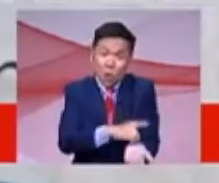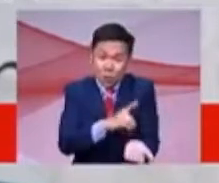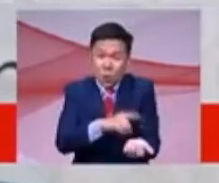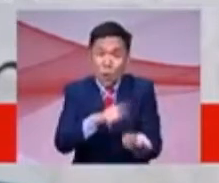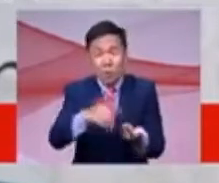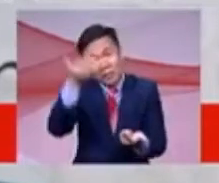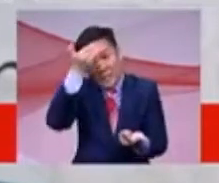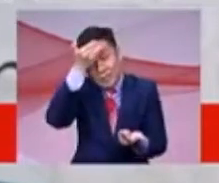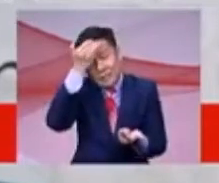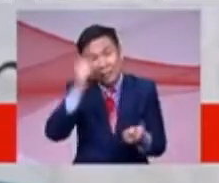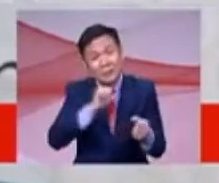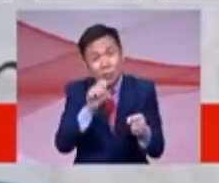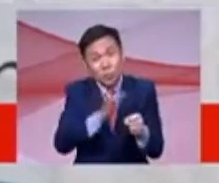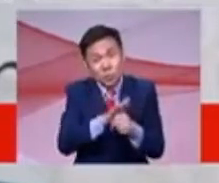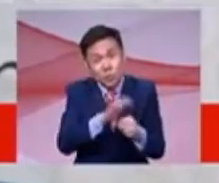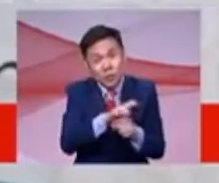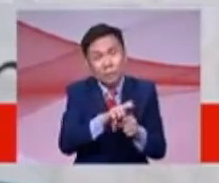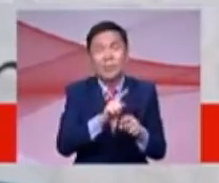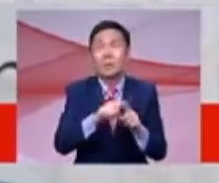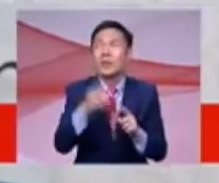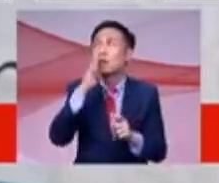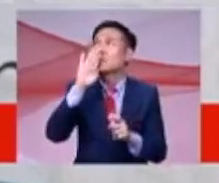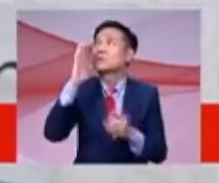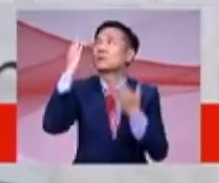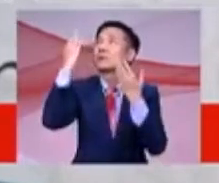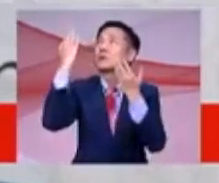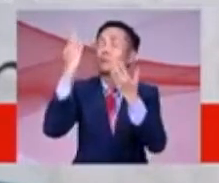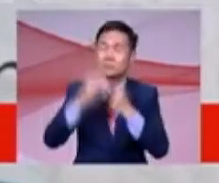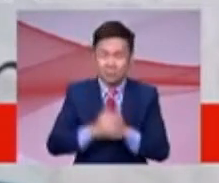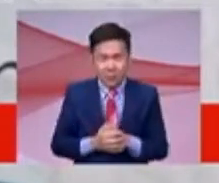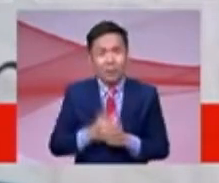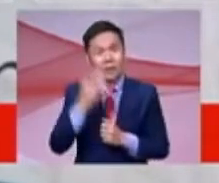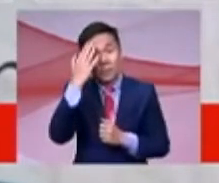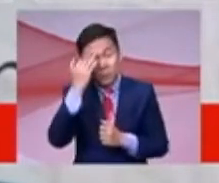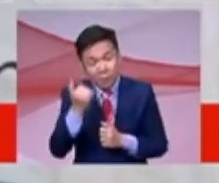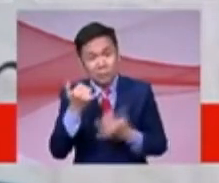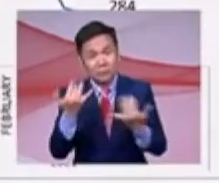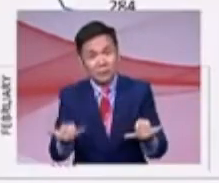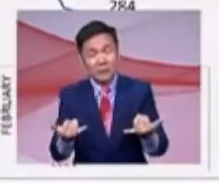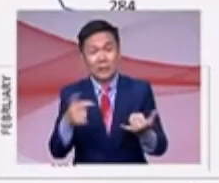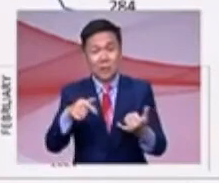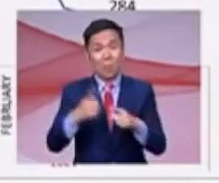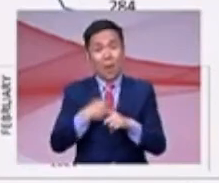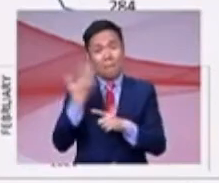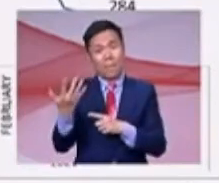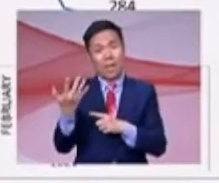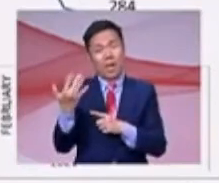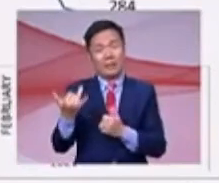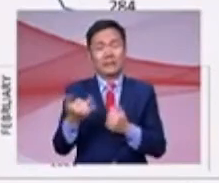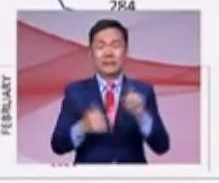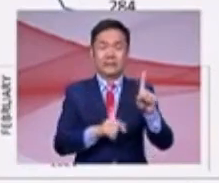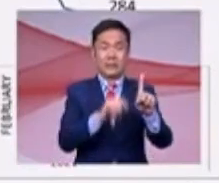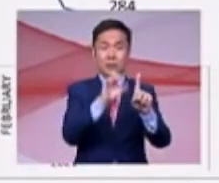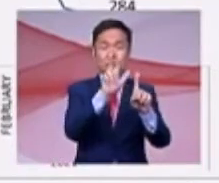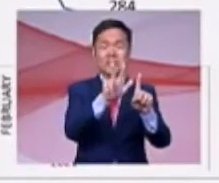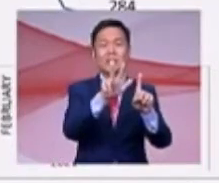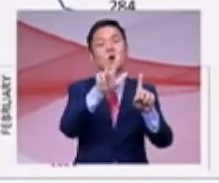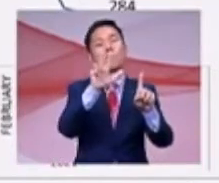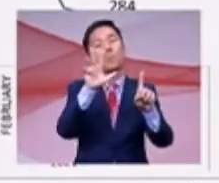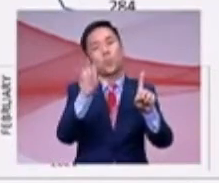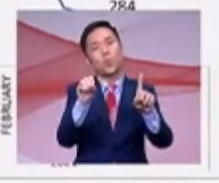akan berkurangan. Tapi alhamdulillah sekarang ini kita lihat untuk bulan Mei hanya